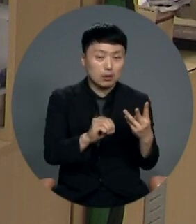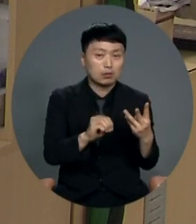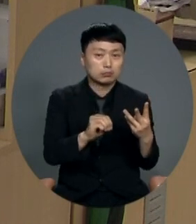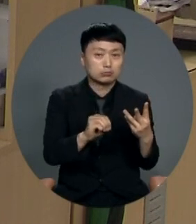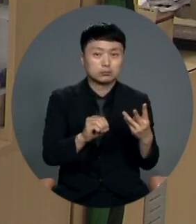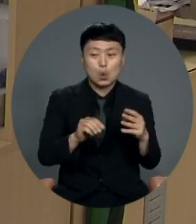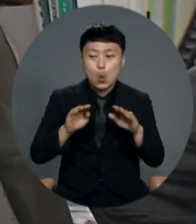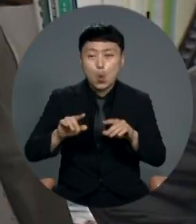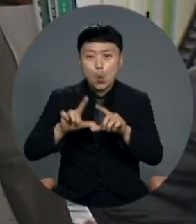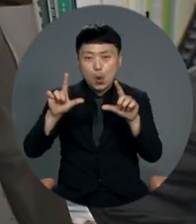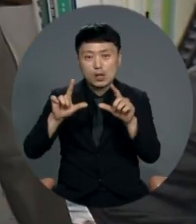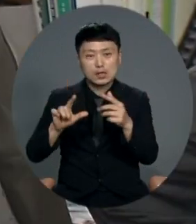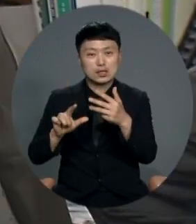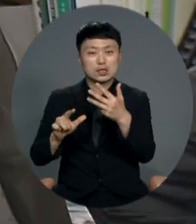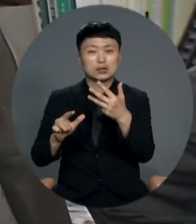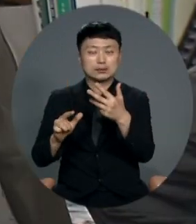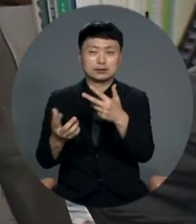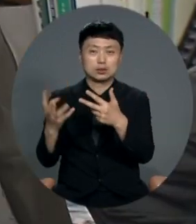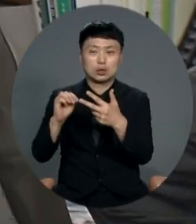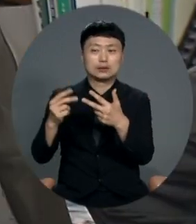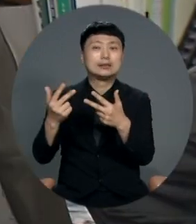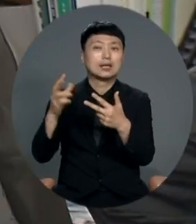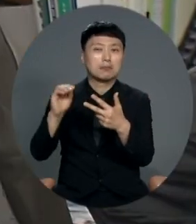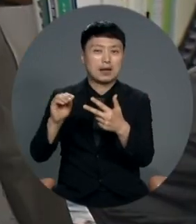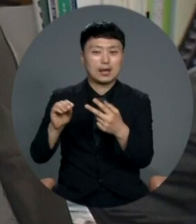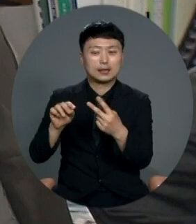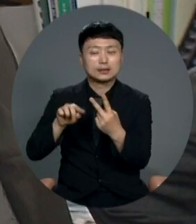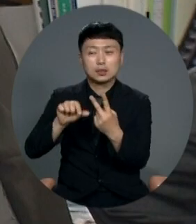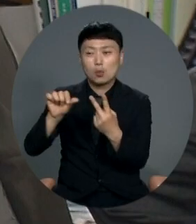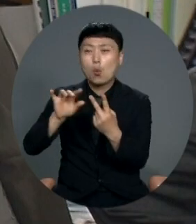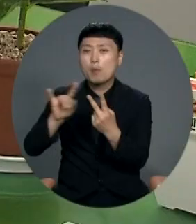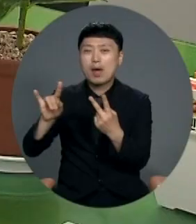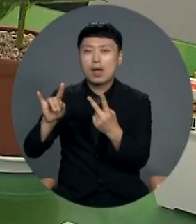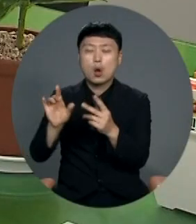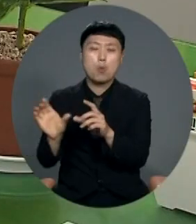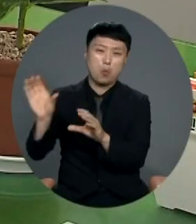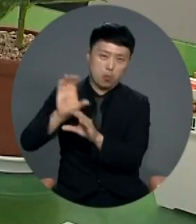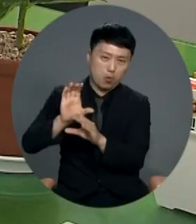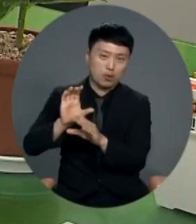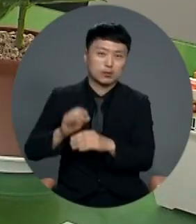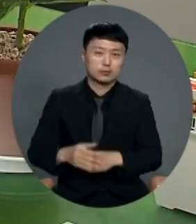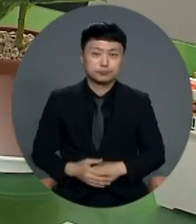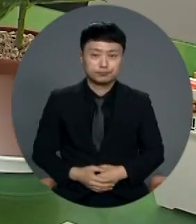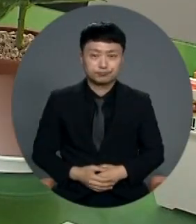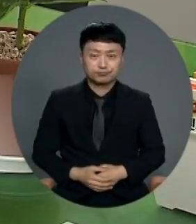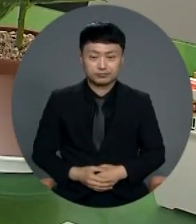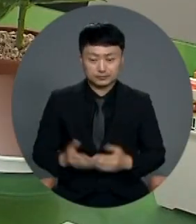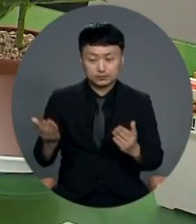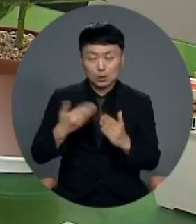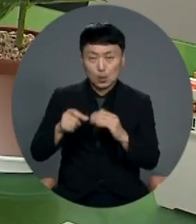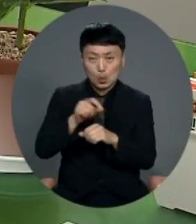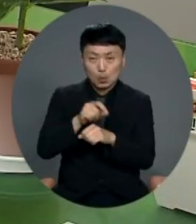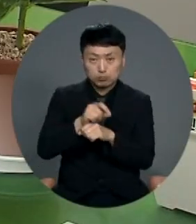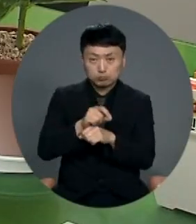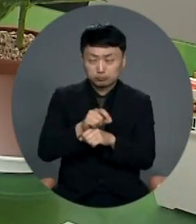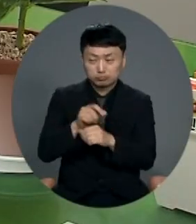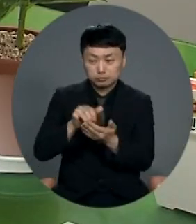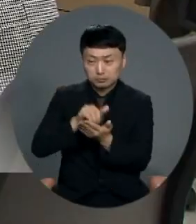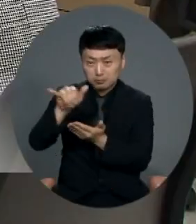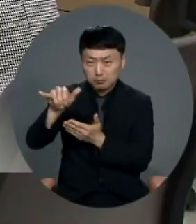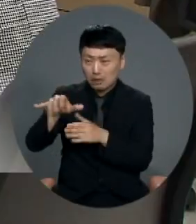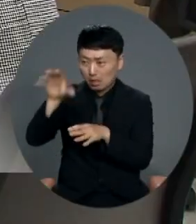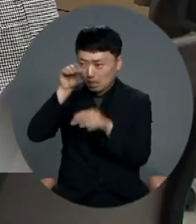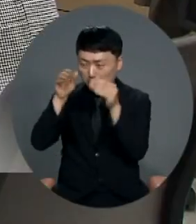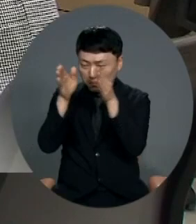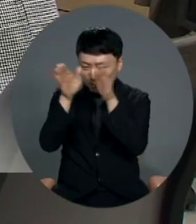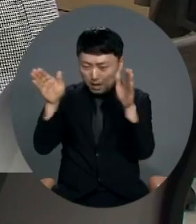예산을 올해 7억 7천만 원으로 2.5배 늘렸습니다. 직원들의 식견을 넓혀서 지역 발전을 앞당길